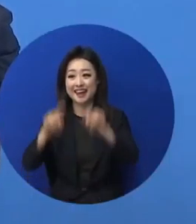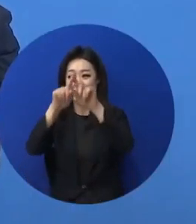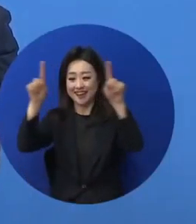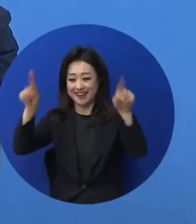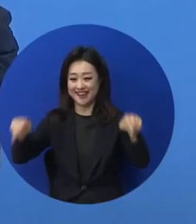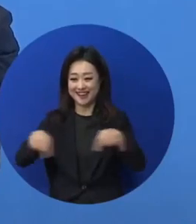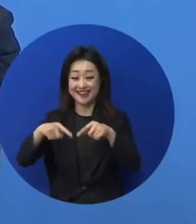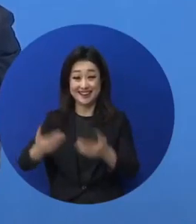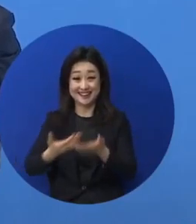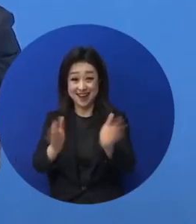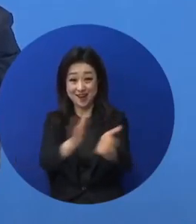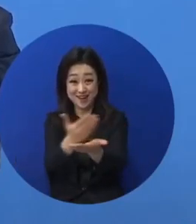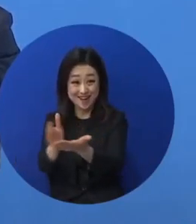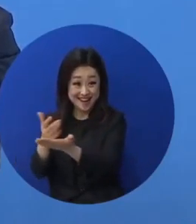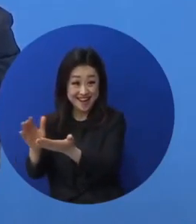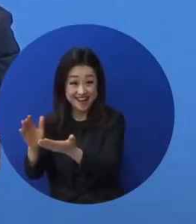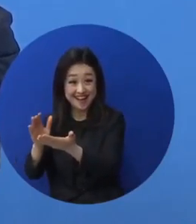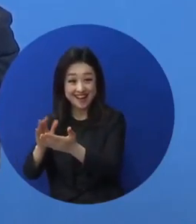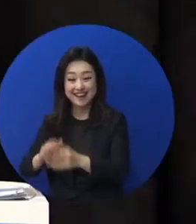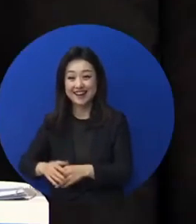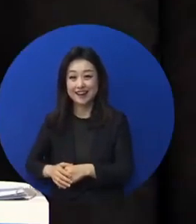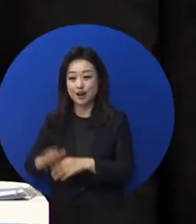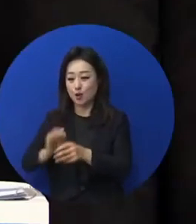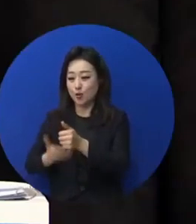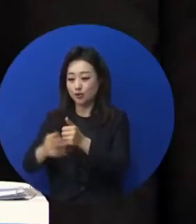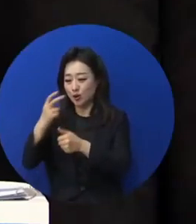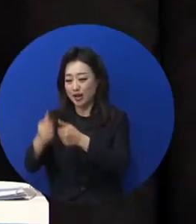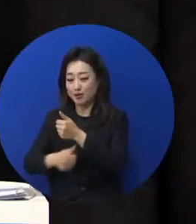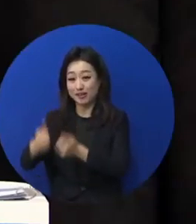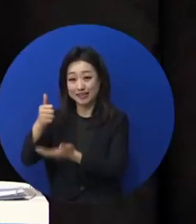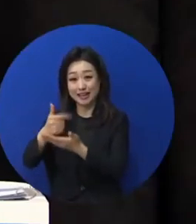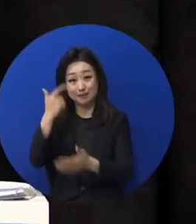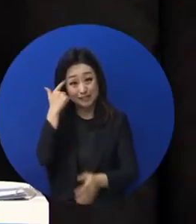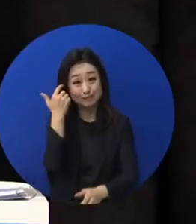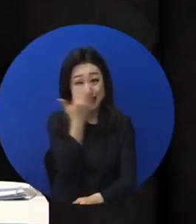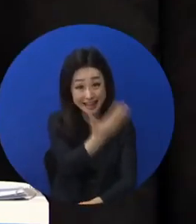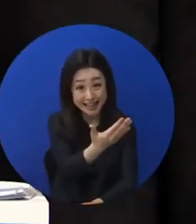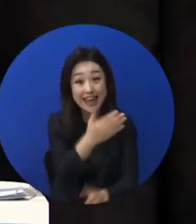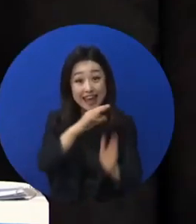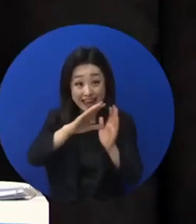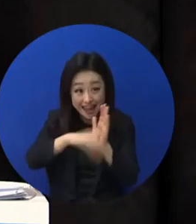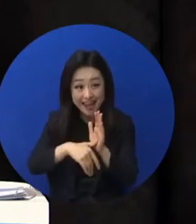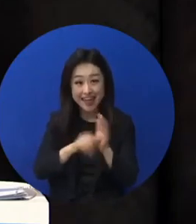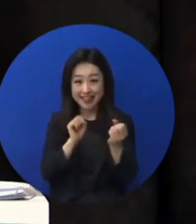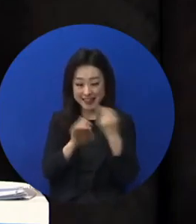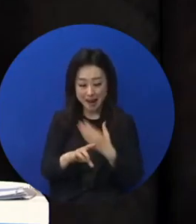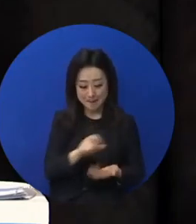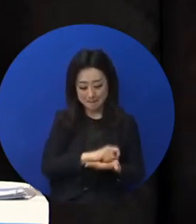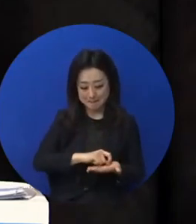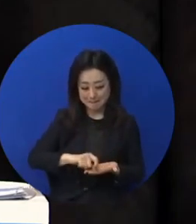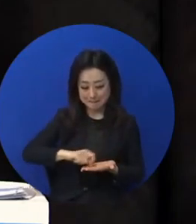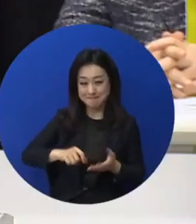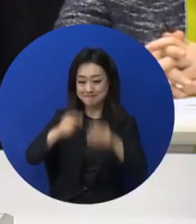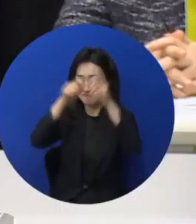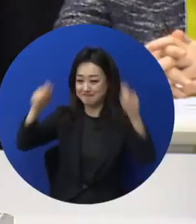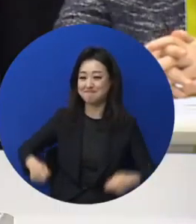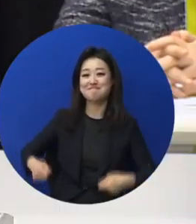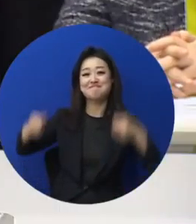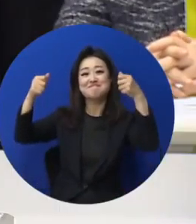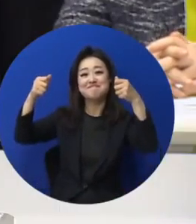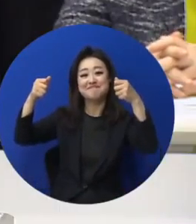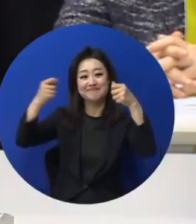김진표 공천관리위원장님 질문을 해주시면 보드판에 우리 후보자들이 이제 적게 됩니다. 질문해 주시겠습니까? 네, 세